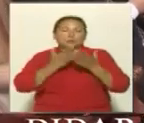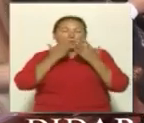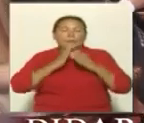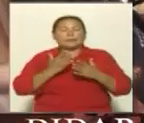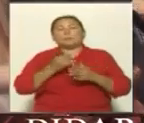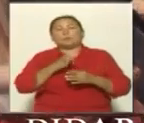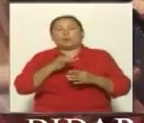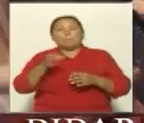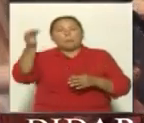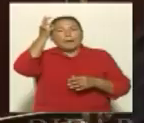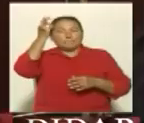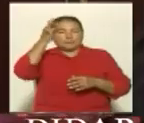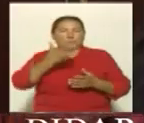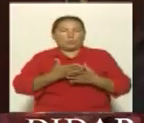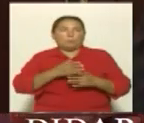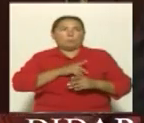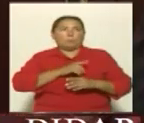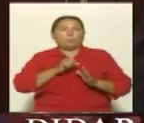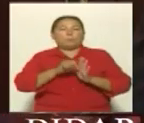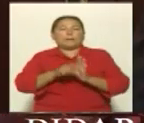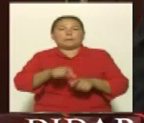память о погибших.